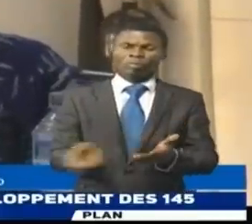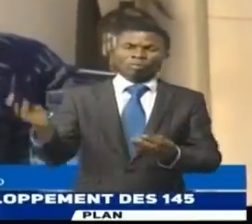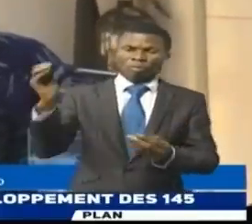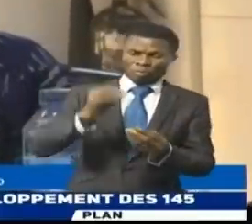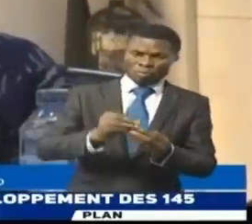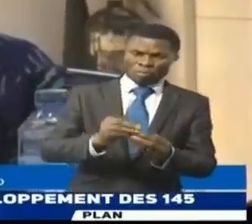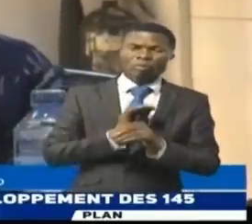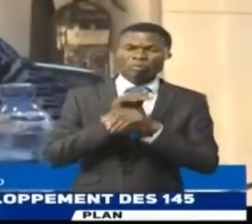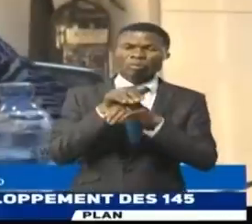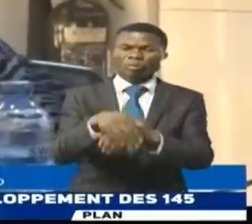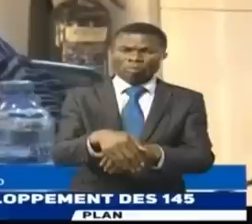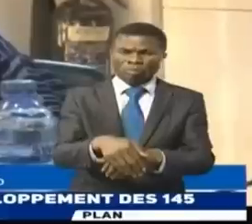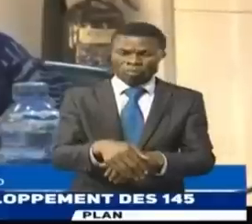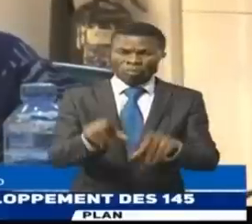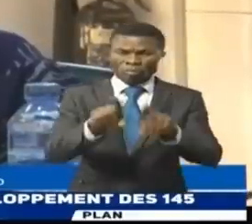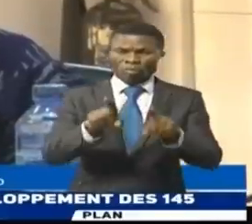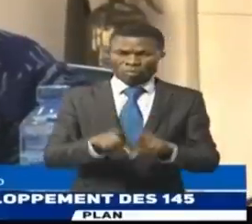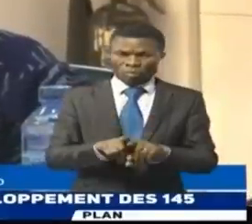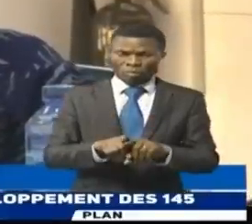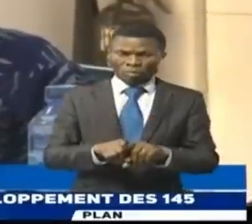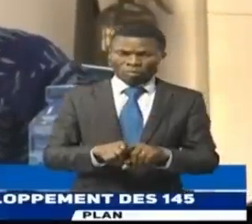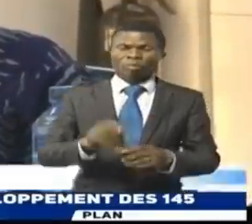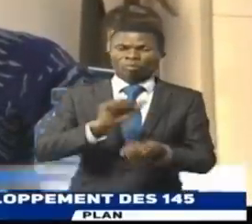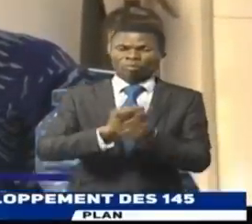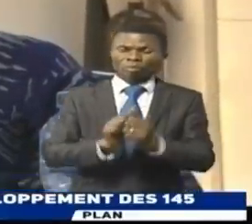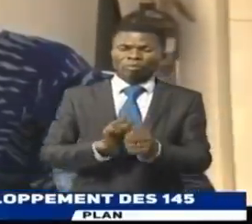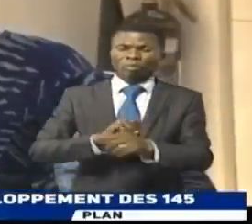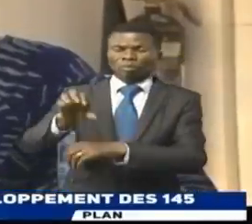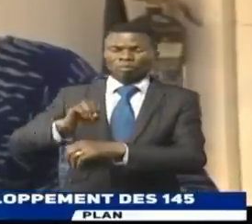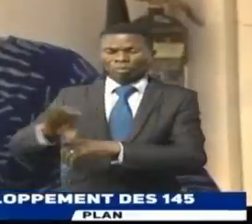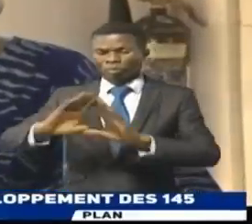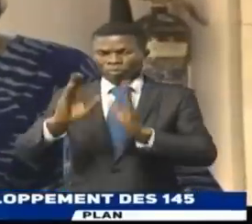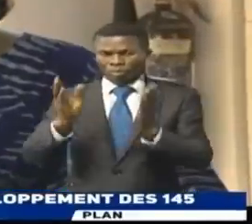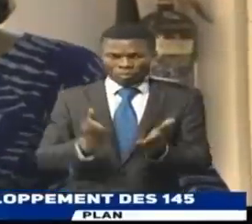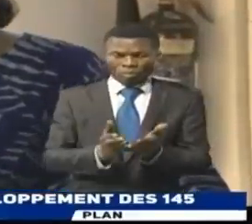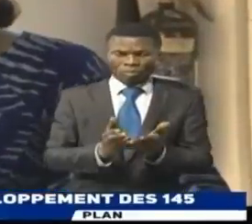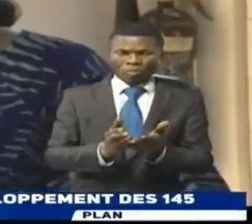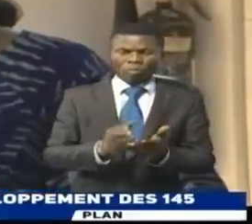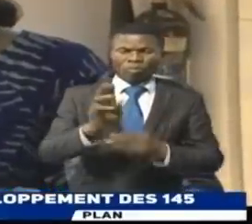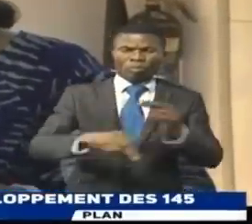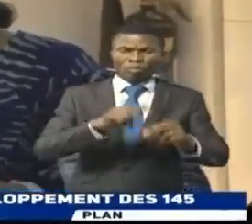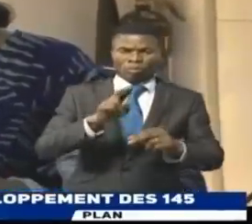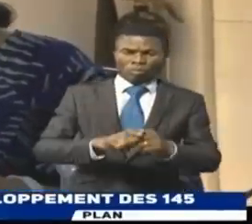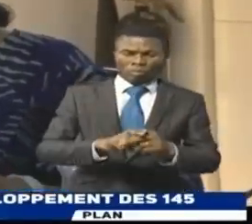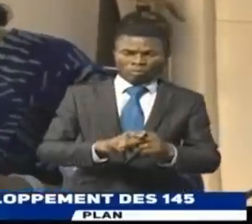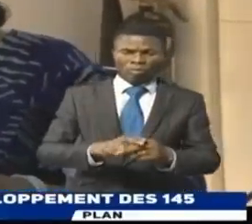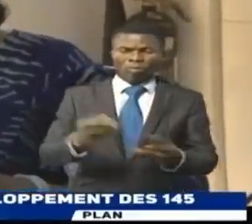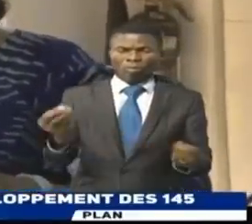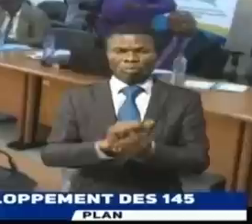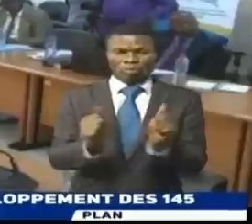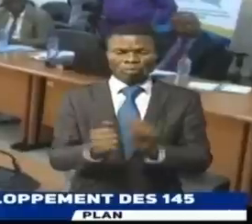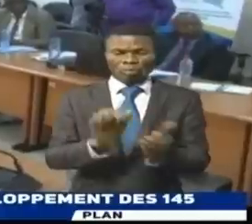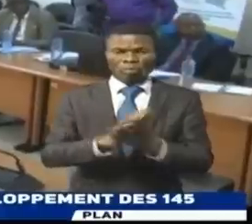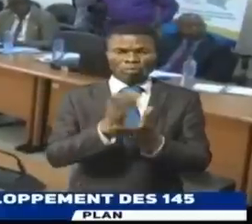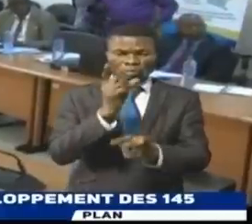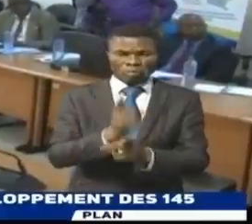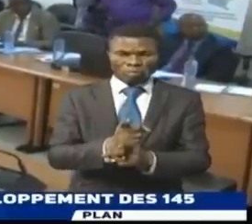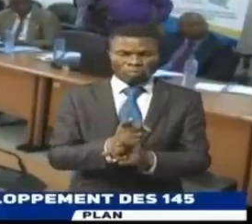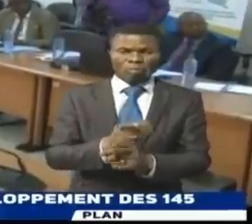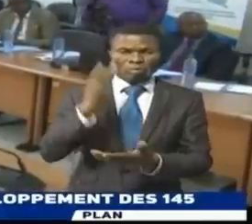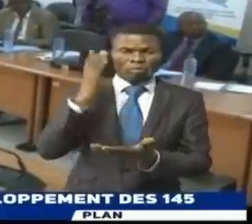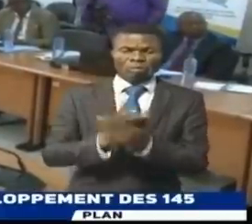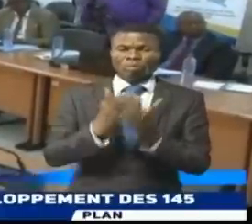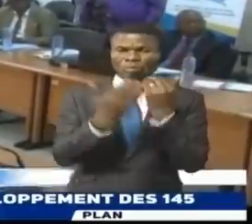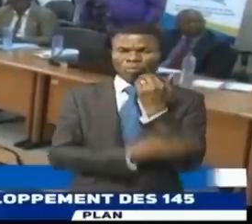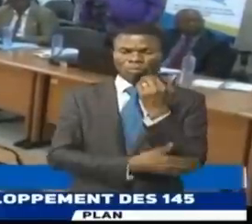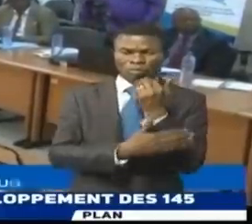son engagement et est en train de déployer tout son arsenal pour que ce programme soit un succès. Éradiquer la pauvreté